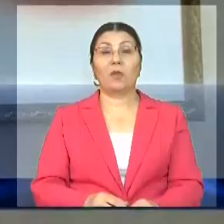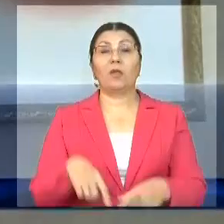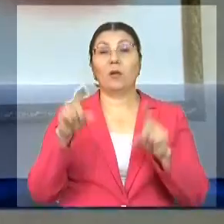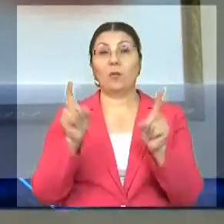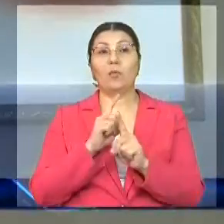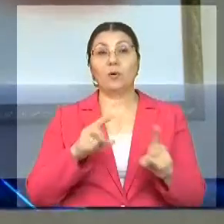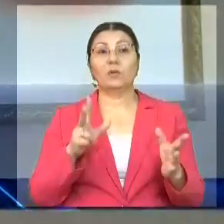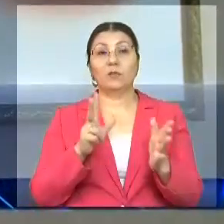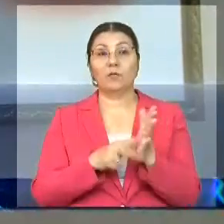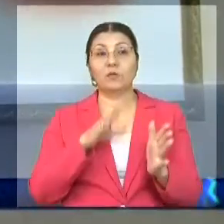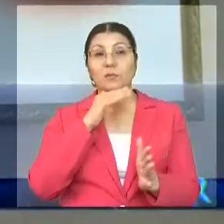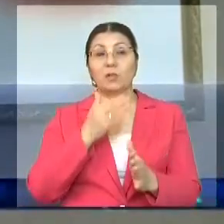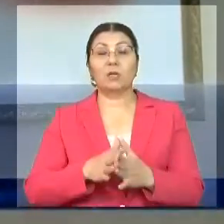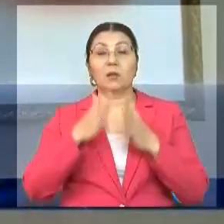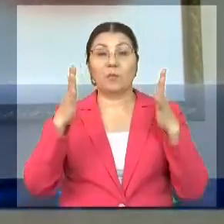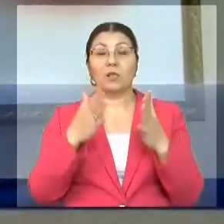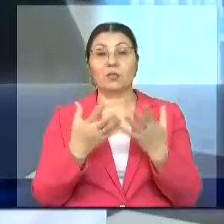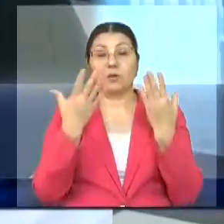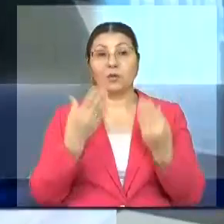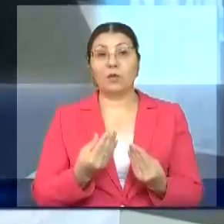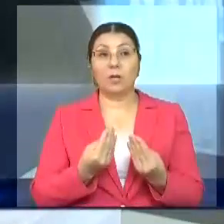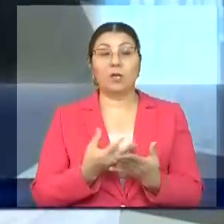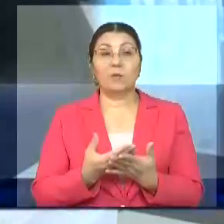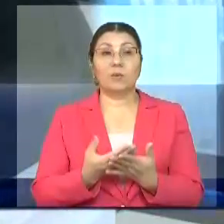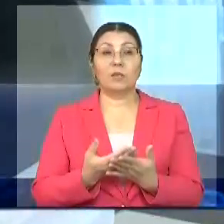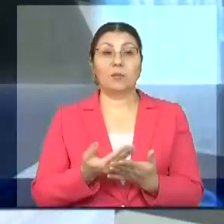самом деле очень большая дата. В стенах нашего музея мы хотим